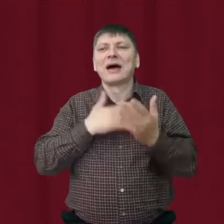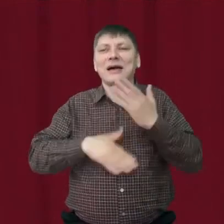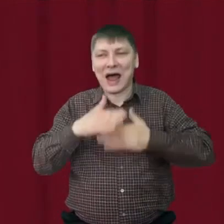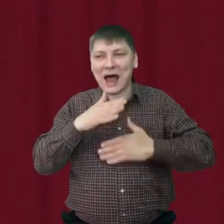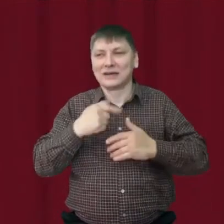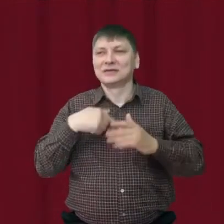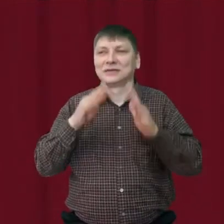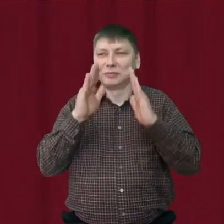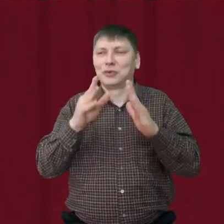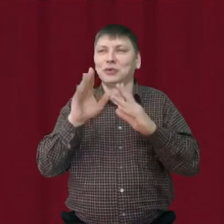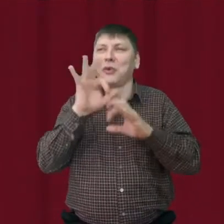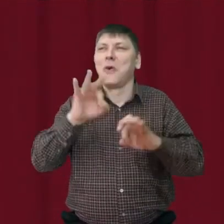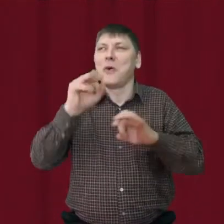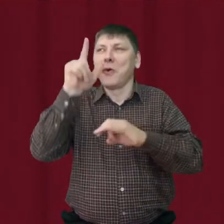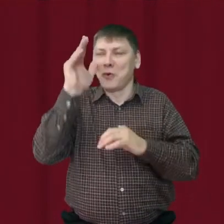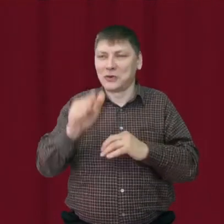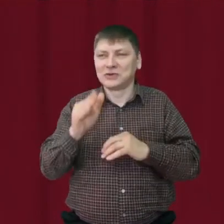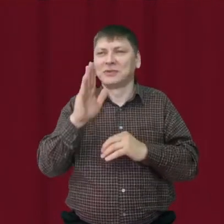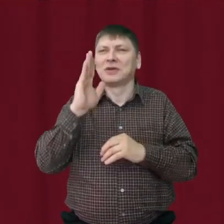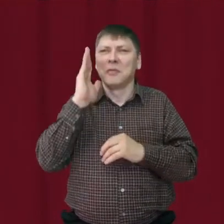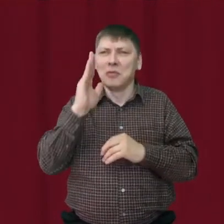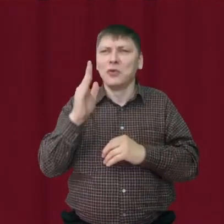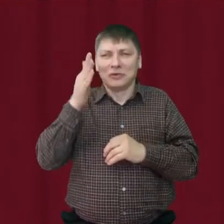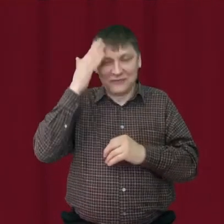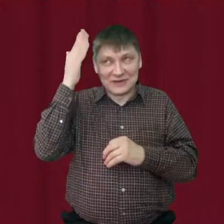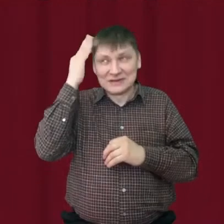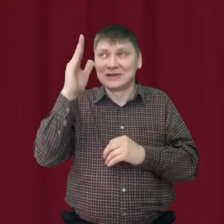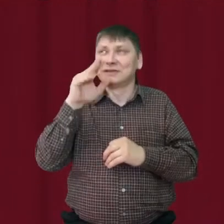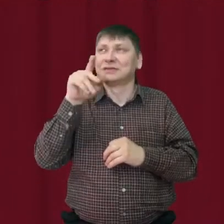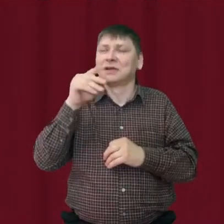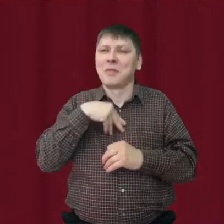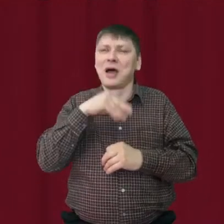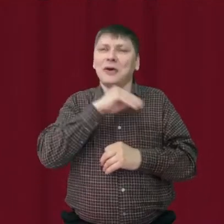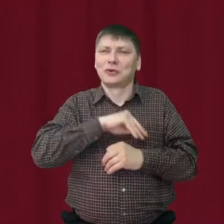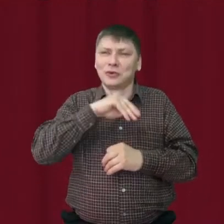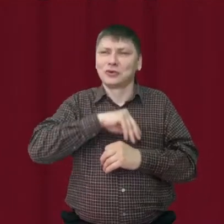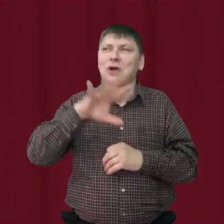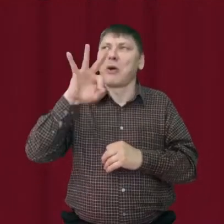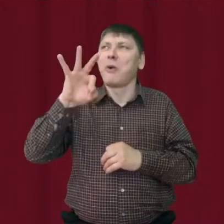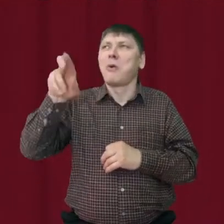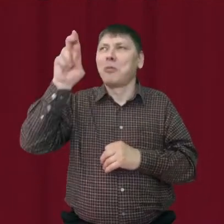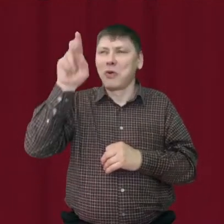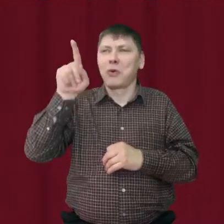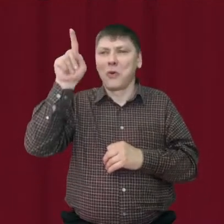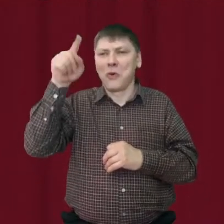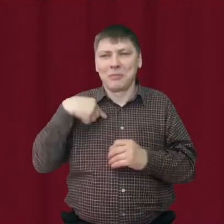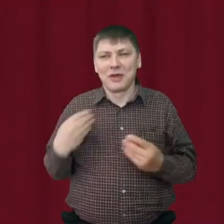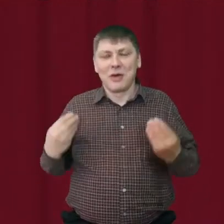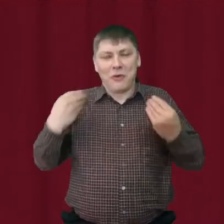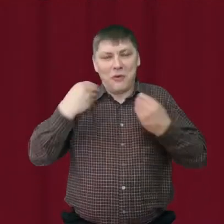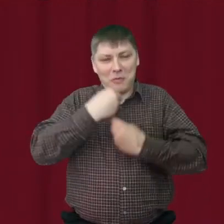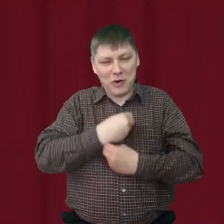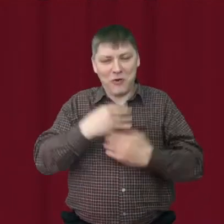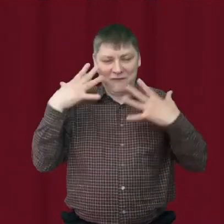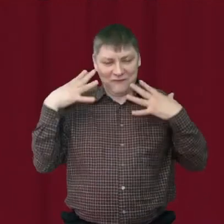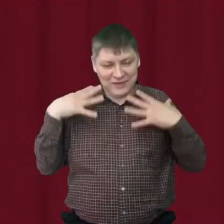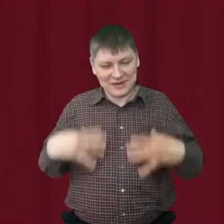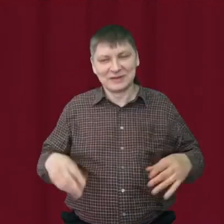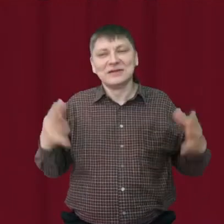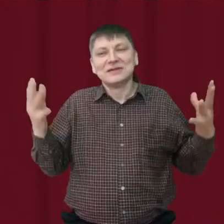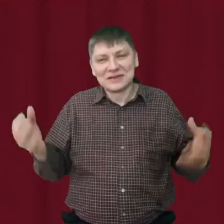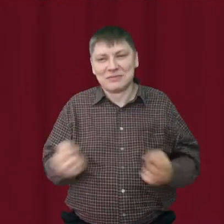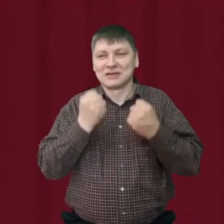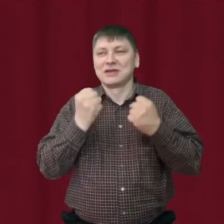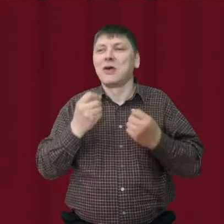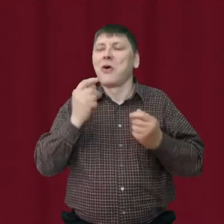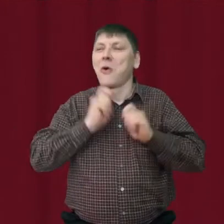буду радоваться о Господе, возвеселится душа моя о Боге моем, ибо Он облег меня в ризы спасения, одеждою